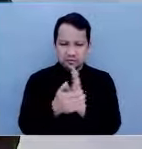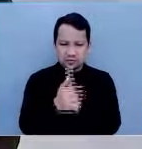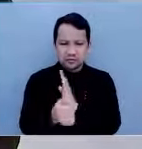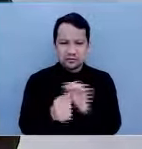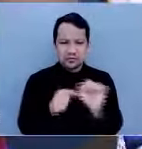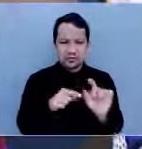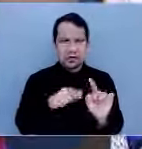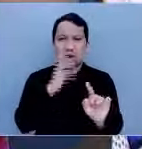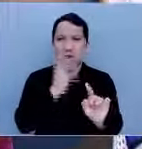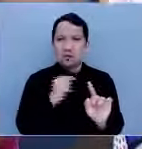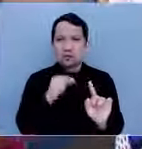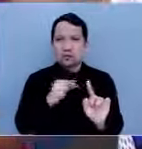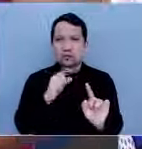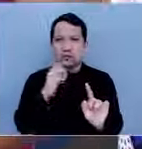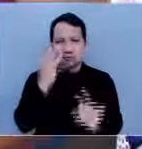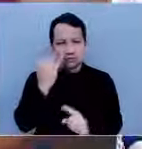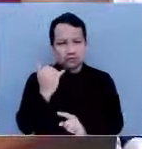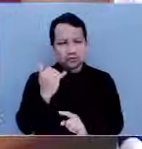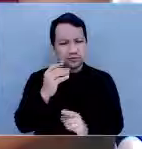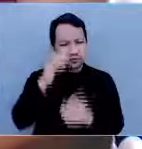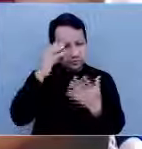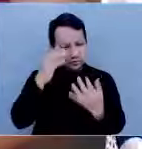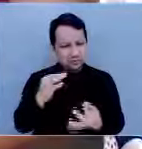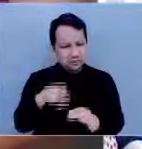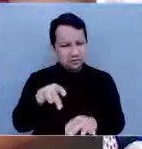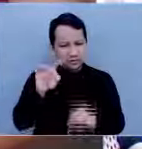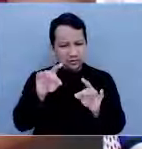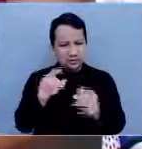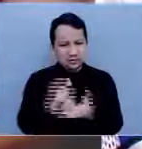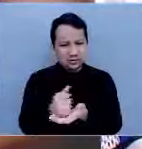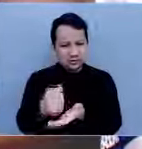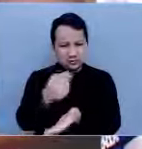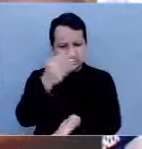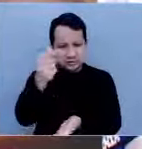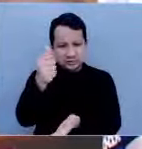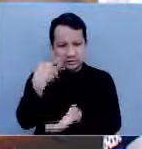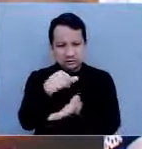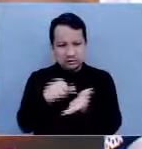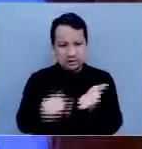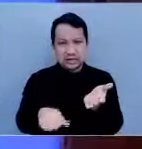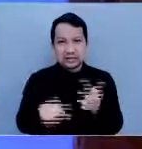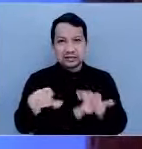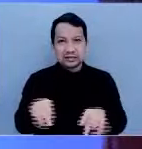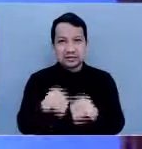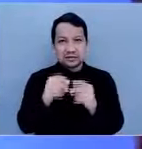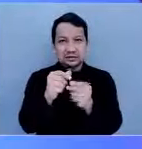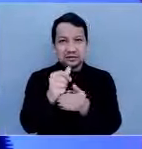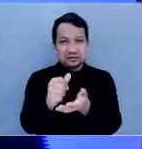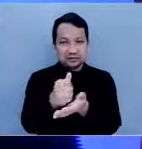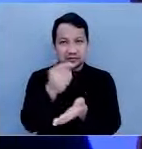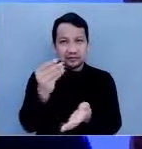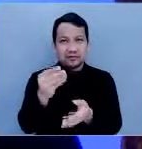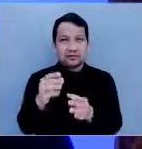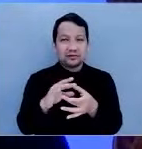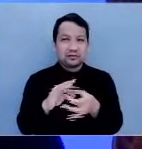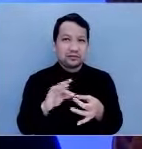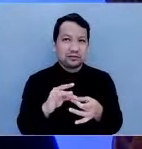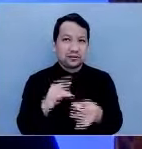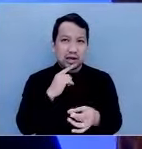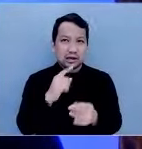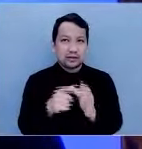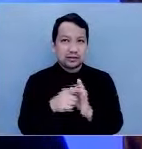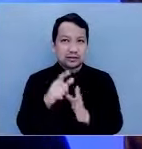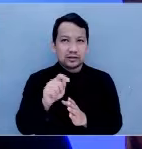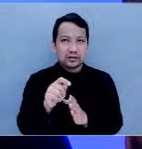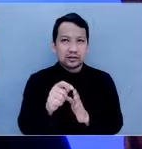pa nakakakilala sa'yo, bakit mo ba naisipan itong Sand Art, Joseph? Bali doon sa kwento ko talaga sa talentadong